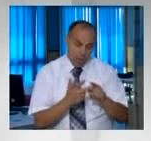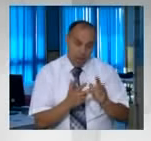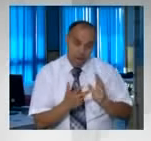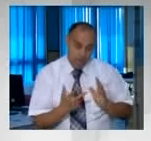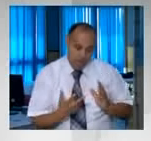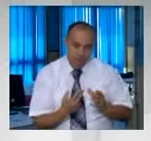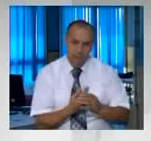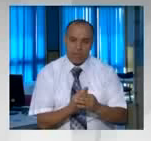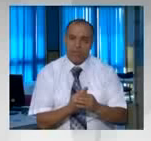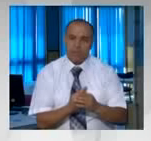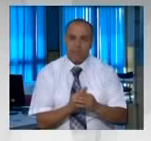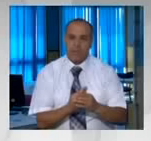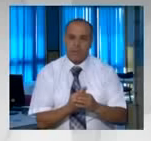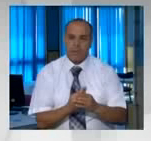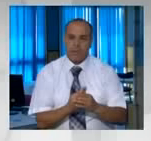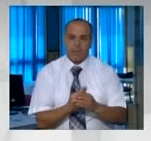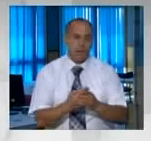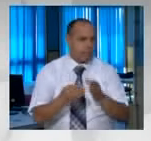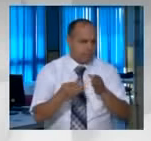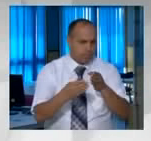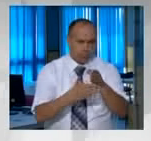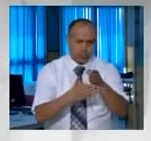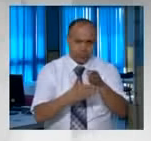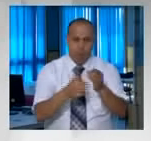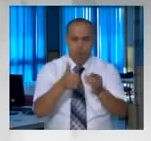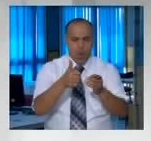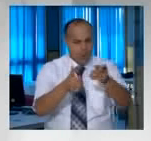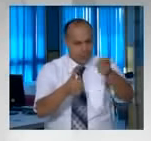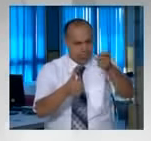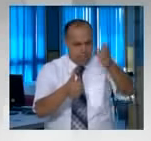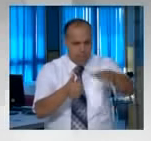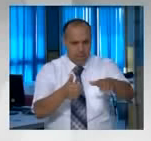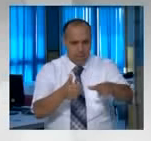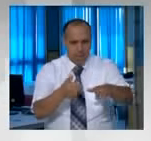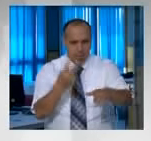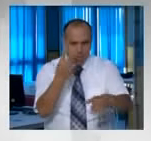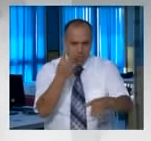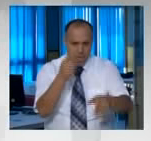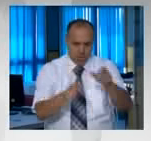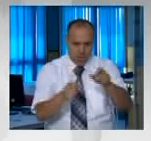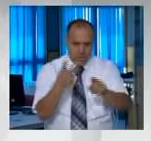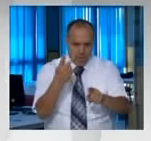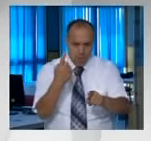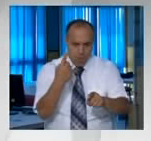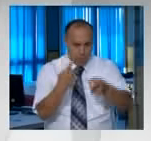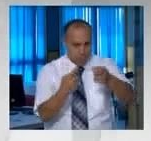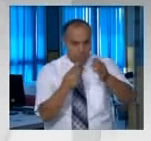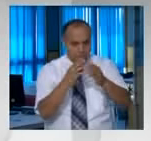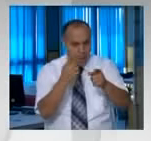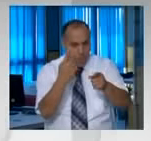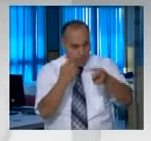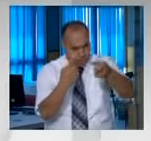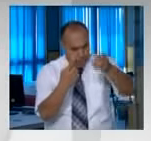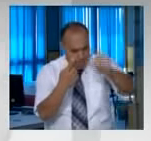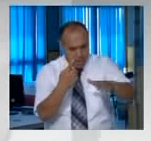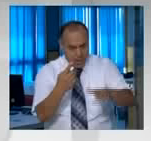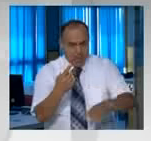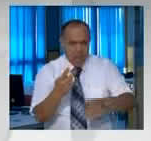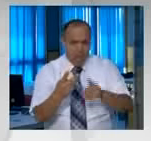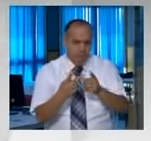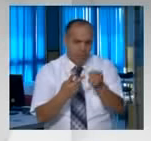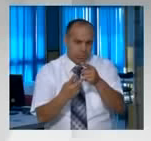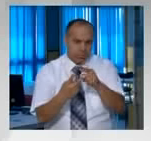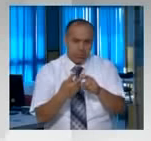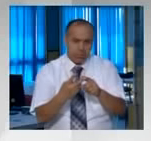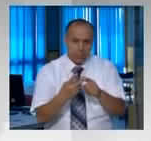الوطني، وتم في مسح الاول القضاء على العنصر الاول الارهابي الاول، هما زوج عناصر ارهابيه كانوا في الدار هذيا. ثم في مرحله ثانيه